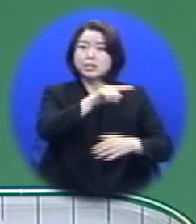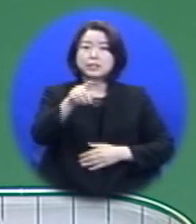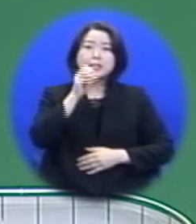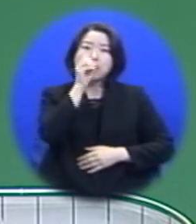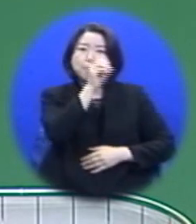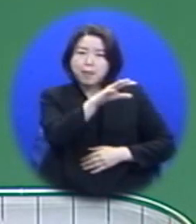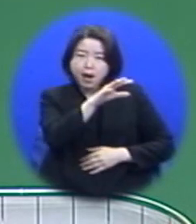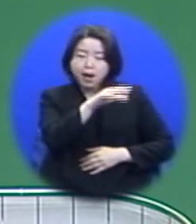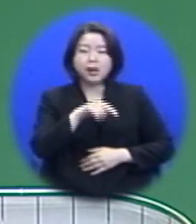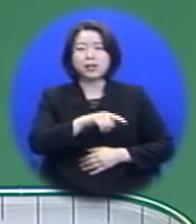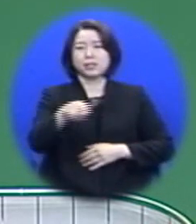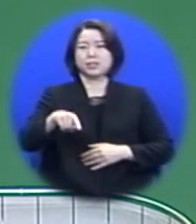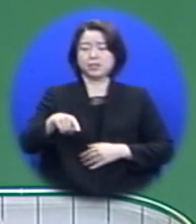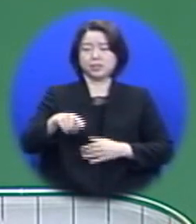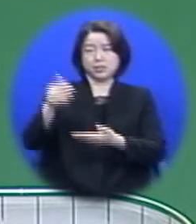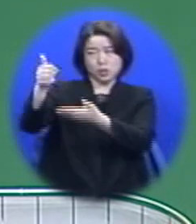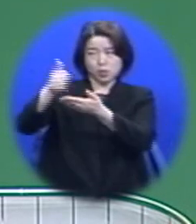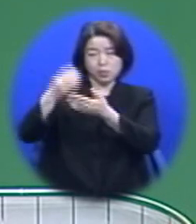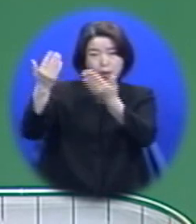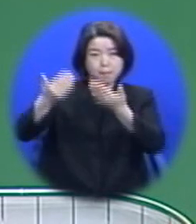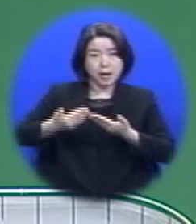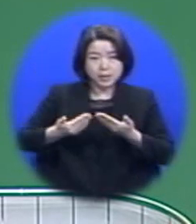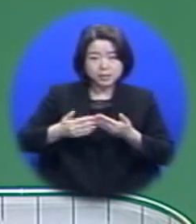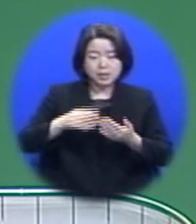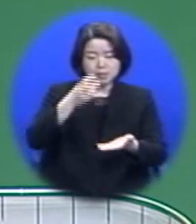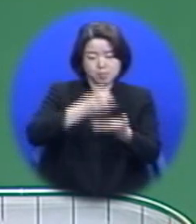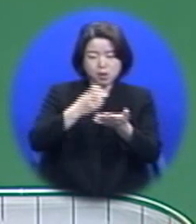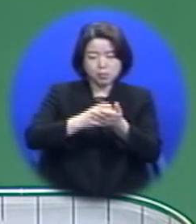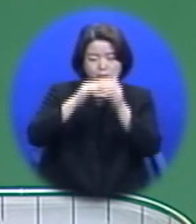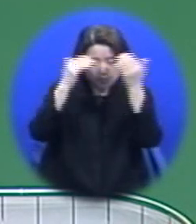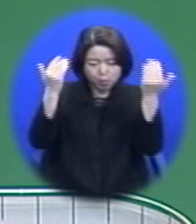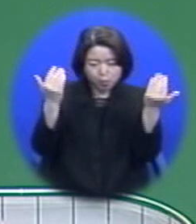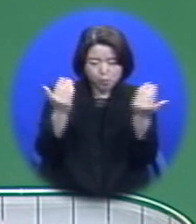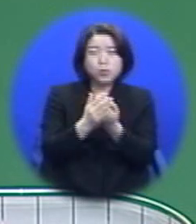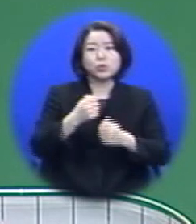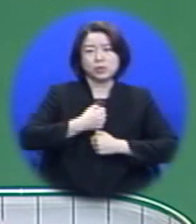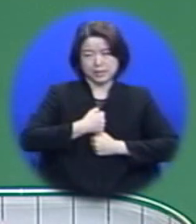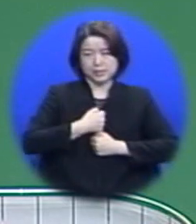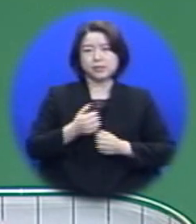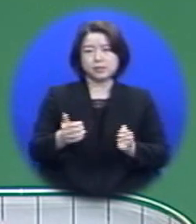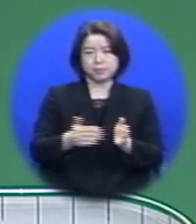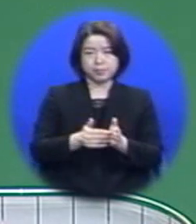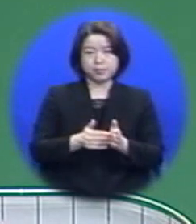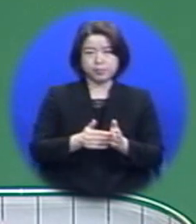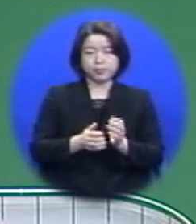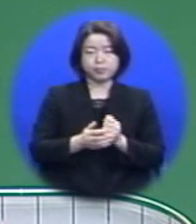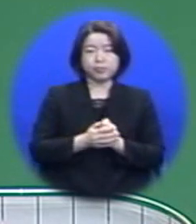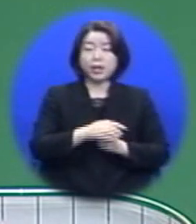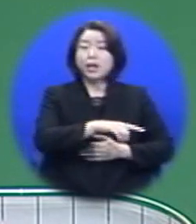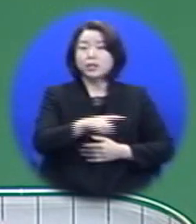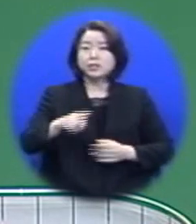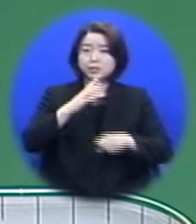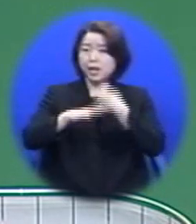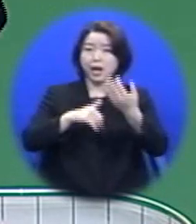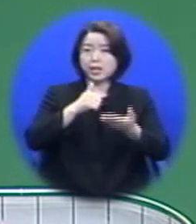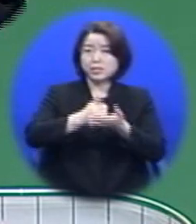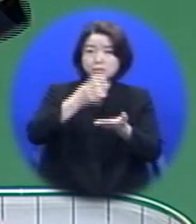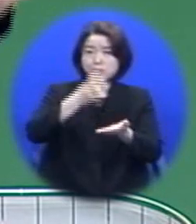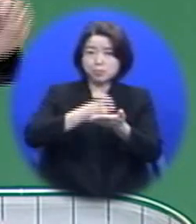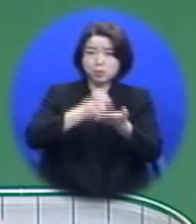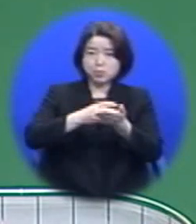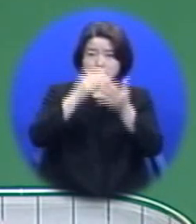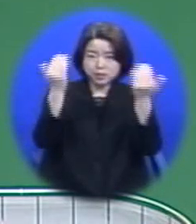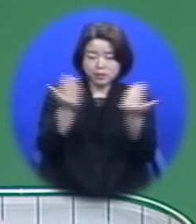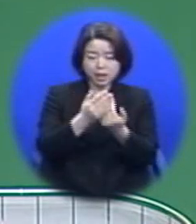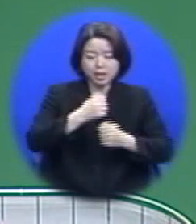그분에게서 받은 계명과 율례를 모두 지켰다 그들은 하나님의 율례와 계명을 다